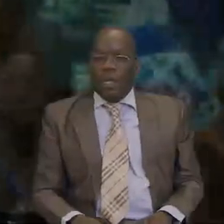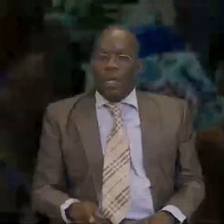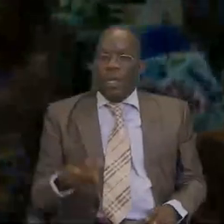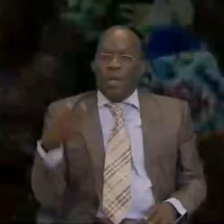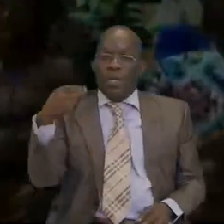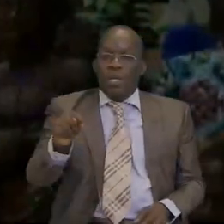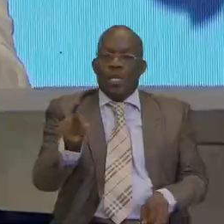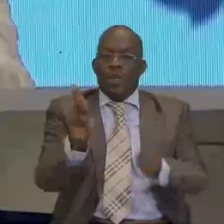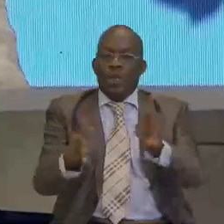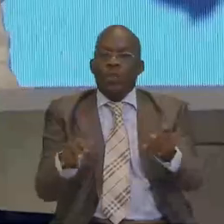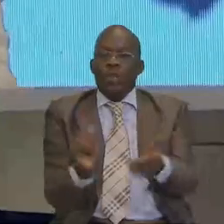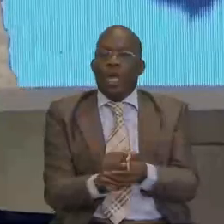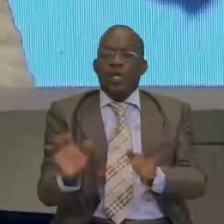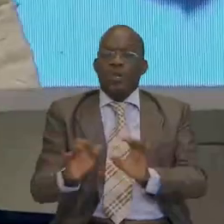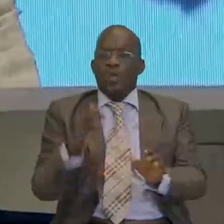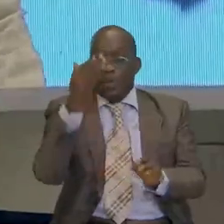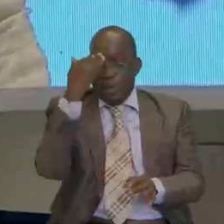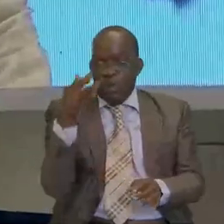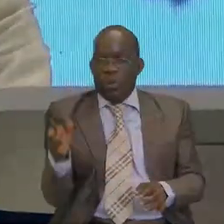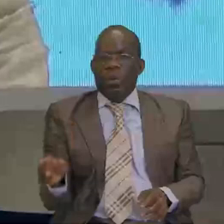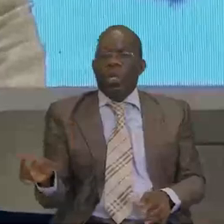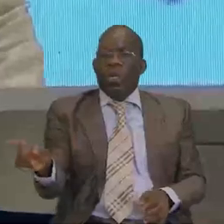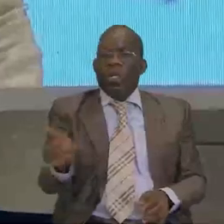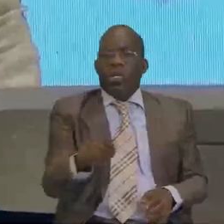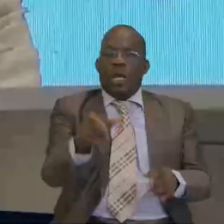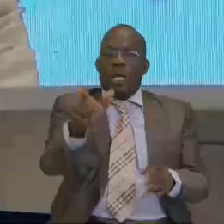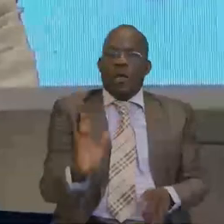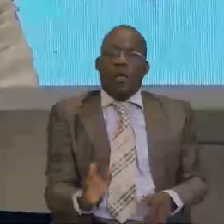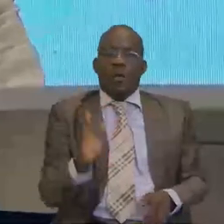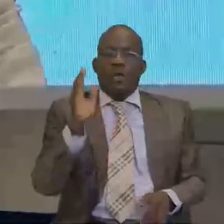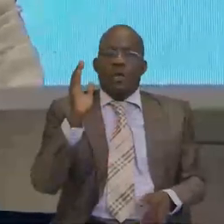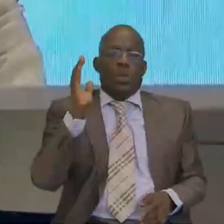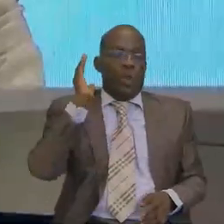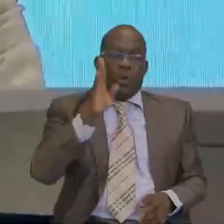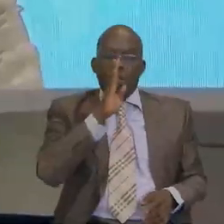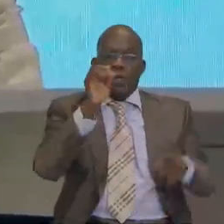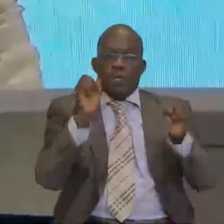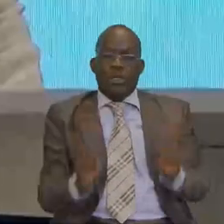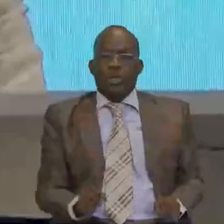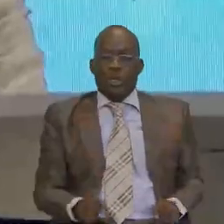Le peuple qui connaît son Dieu sera fort.